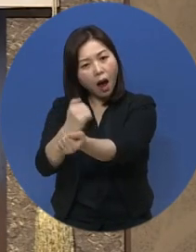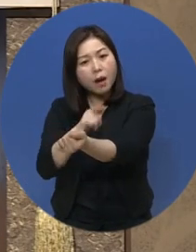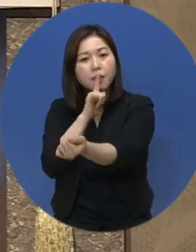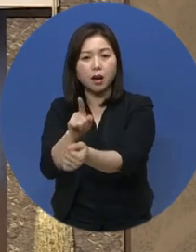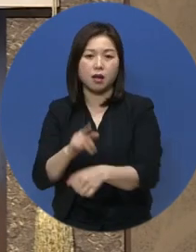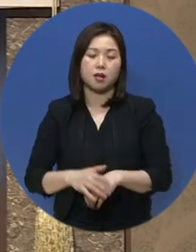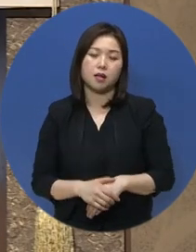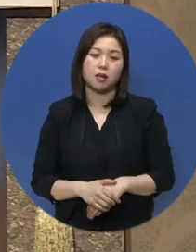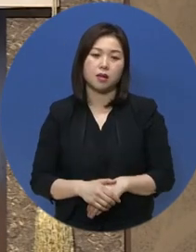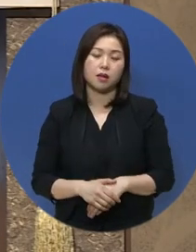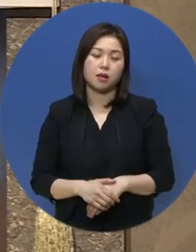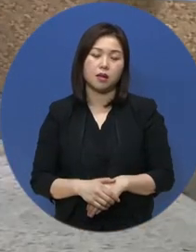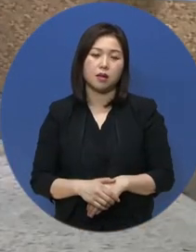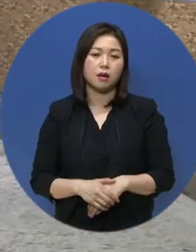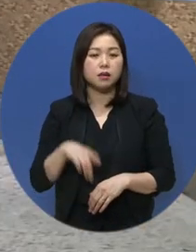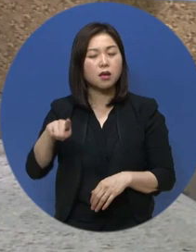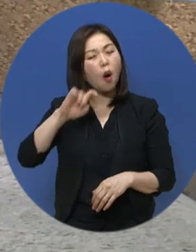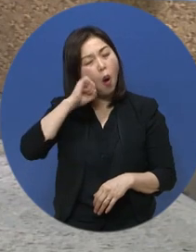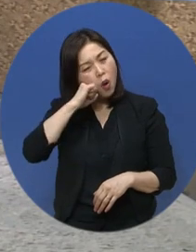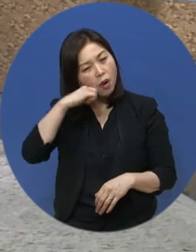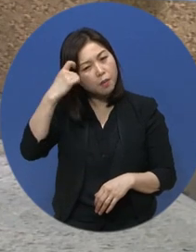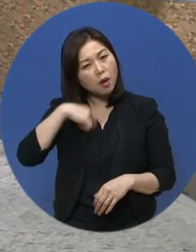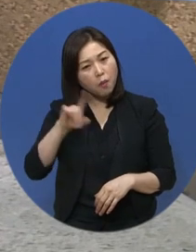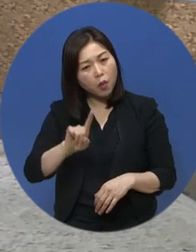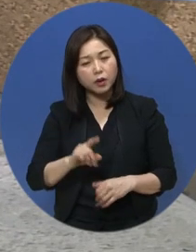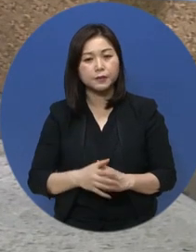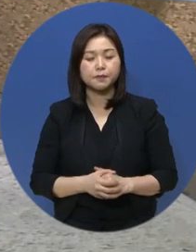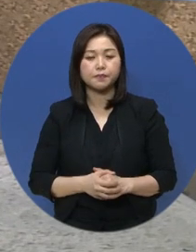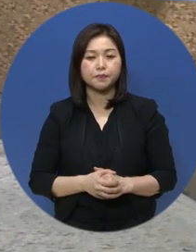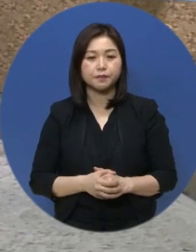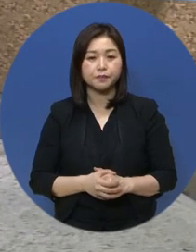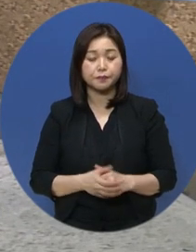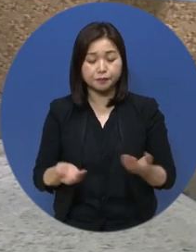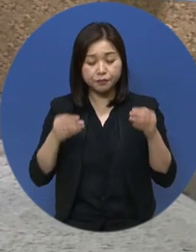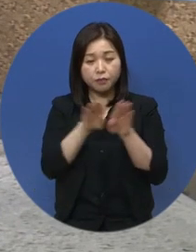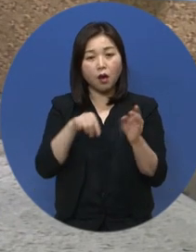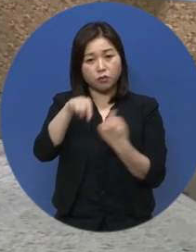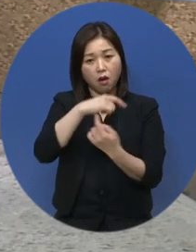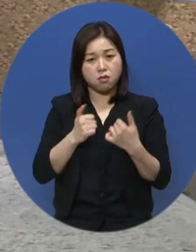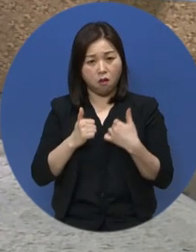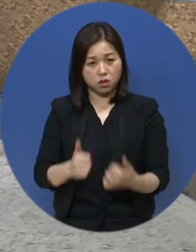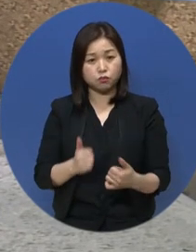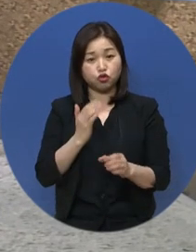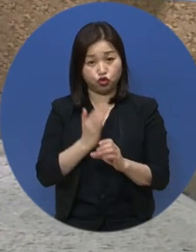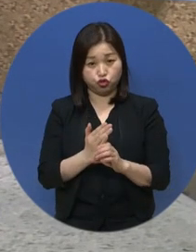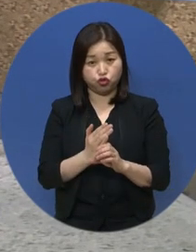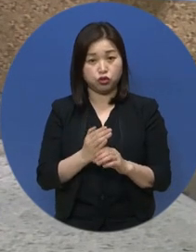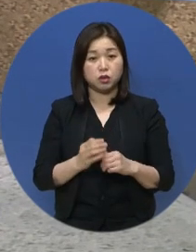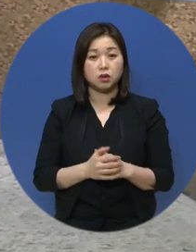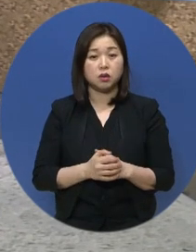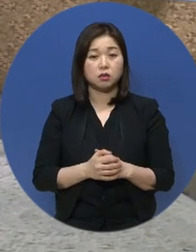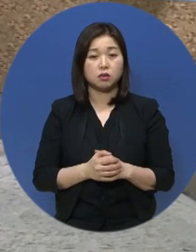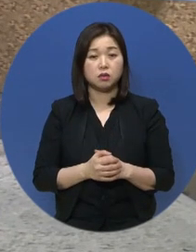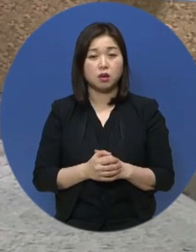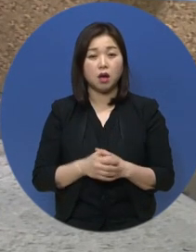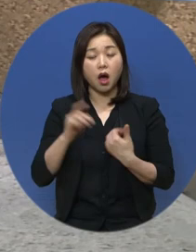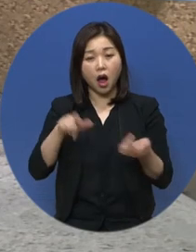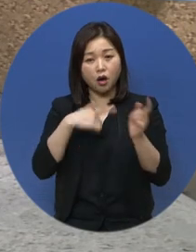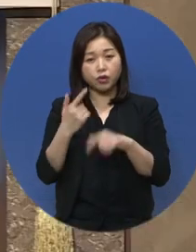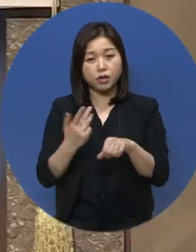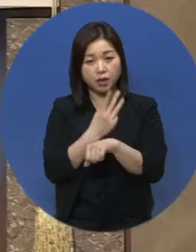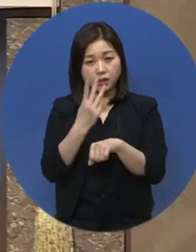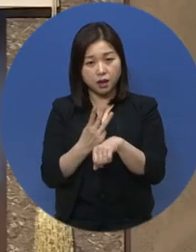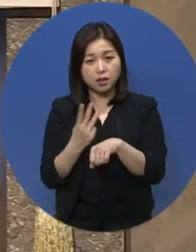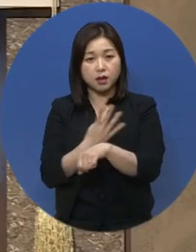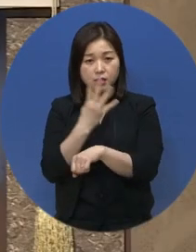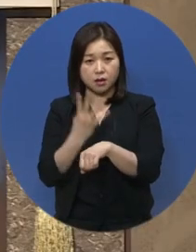이게 무슨 어려움이 있냐면 우린 센터를 열심히 운영하고 있었는데 멀리 그 많게는 하루에 3시간씩,